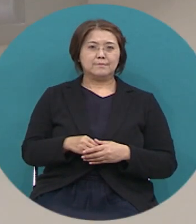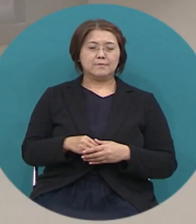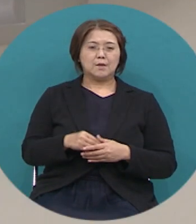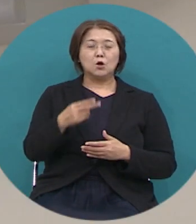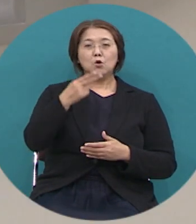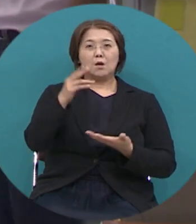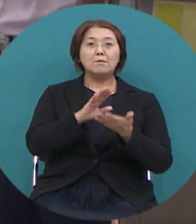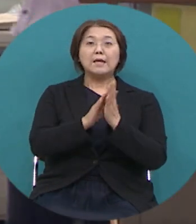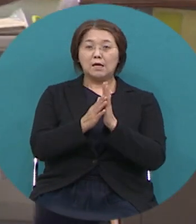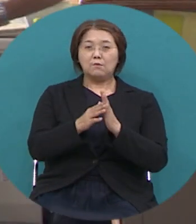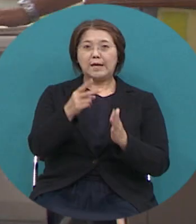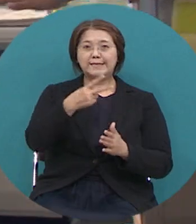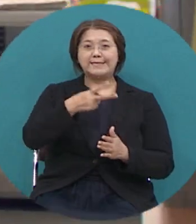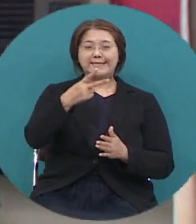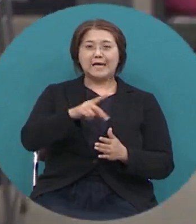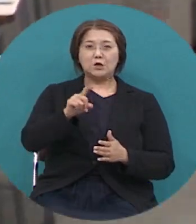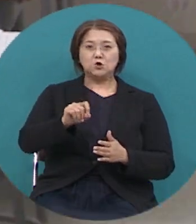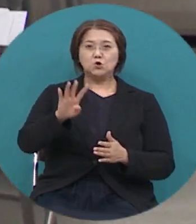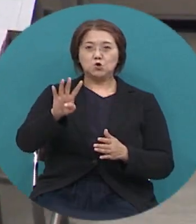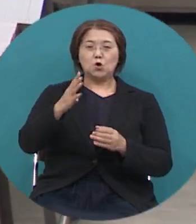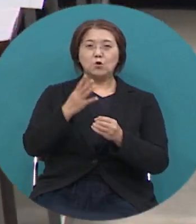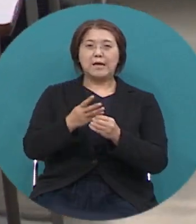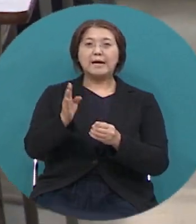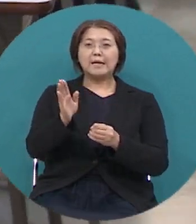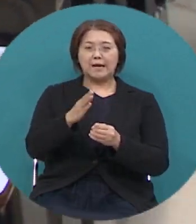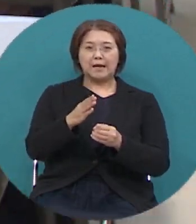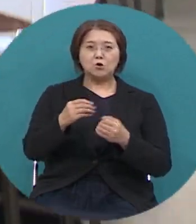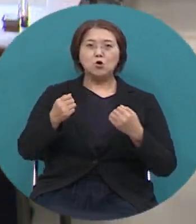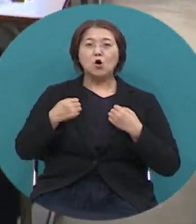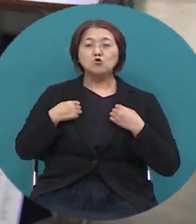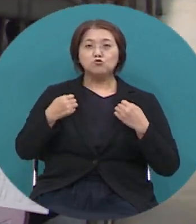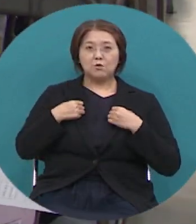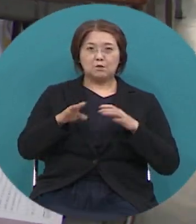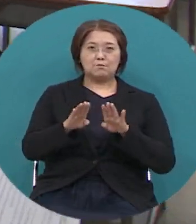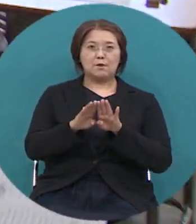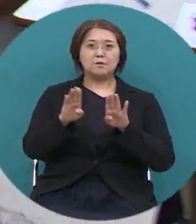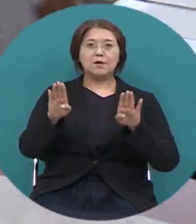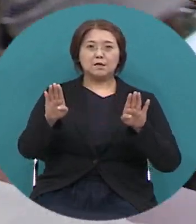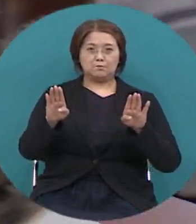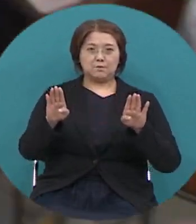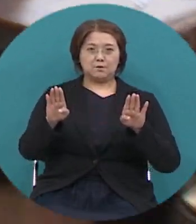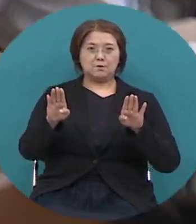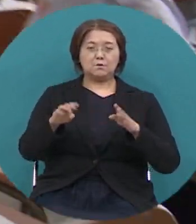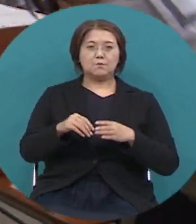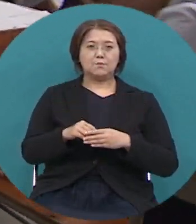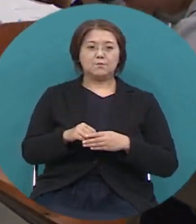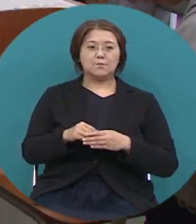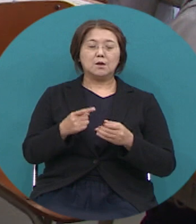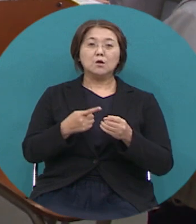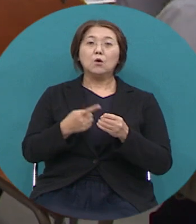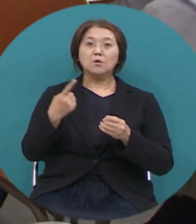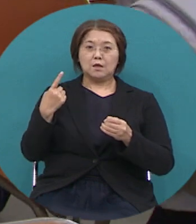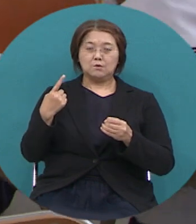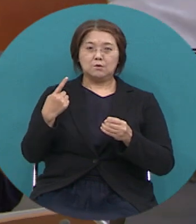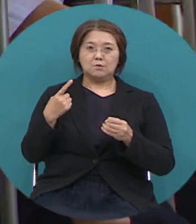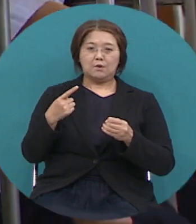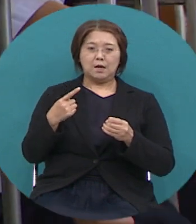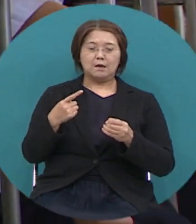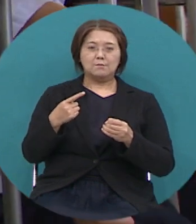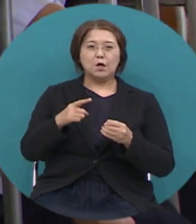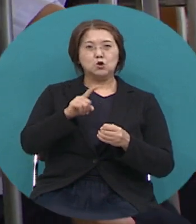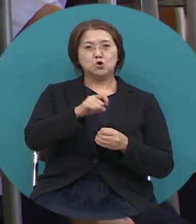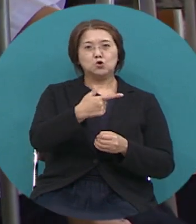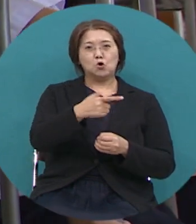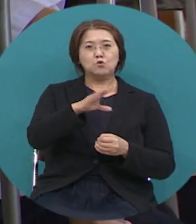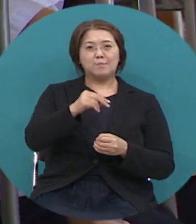県では2014年からこのシェイクアウト富山を行っています。去年はおよそ16